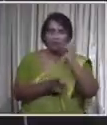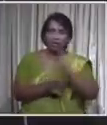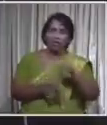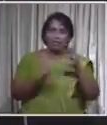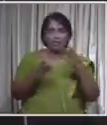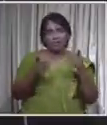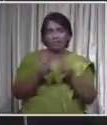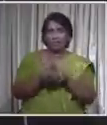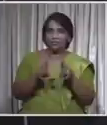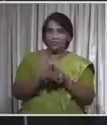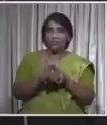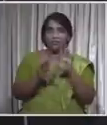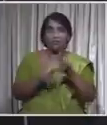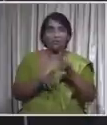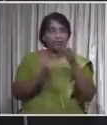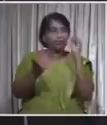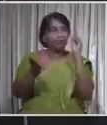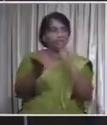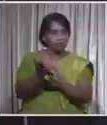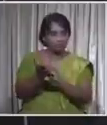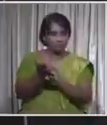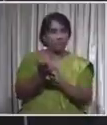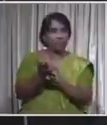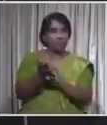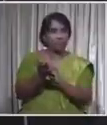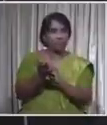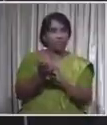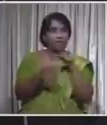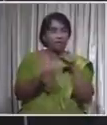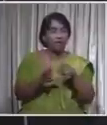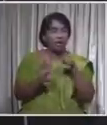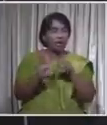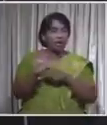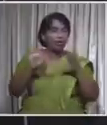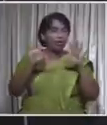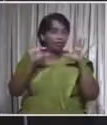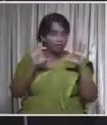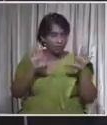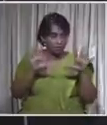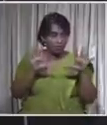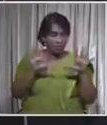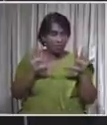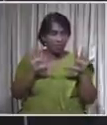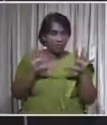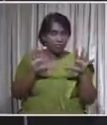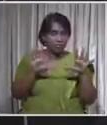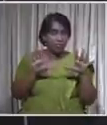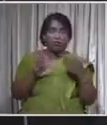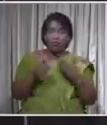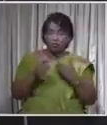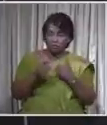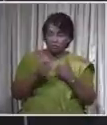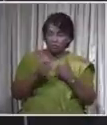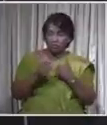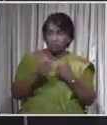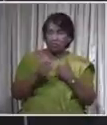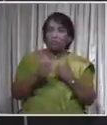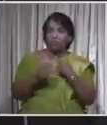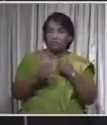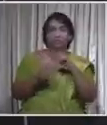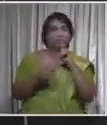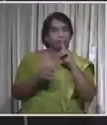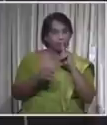කාරණයක්. නමුත් එතුමාට දාන්න තිබ්බා මේ අවුරුදු 10 මේ මම ඉල්ලා